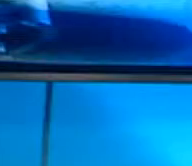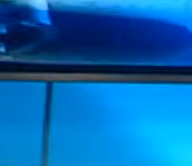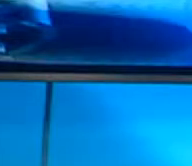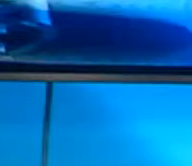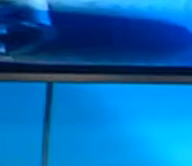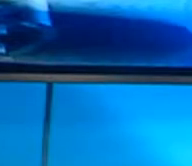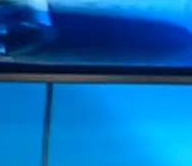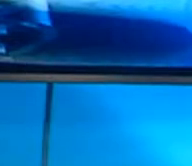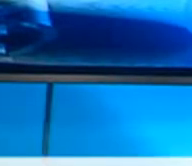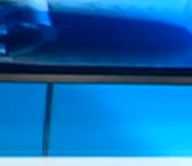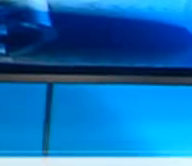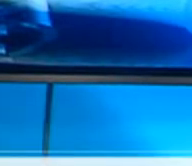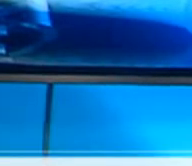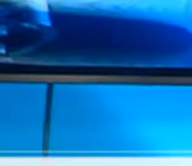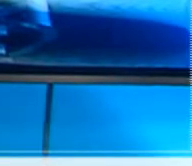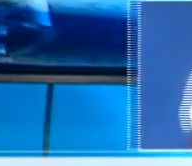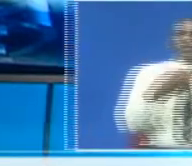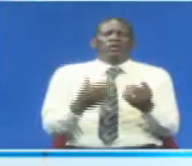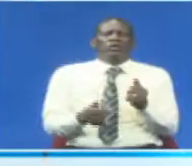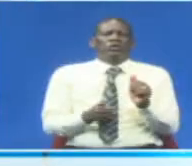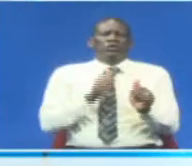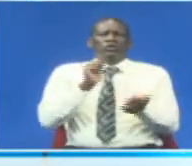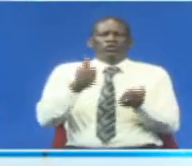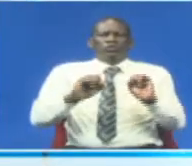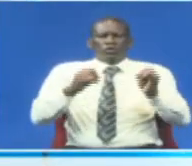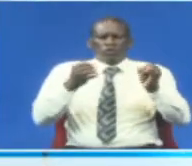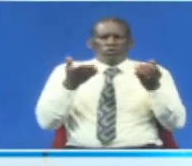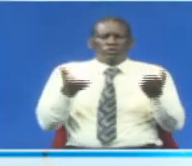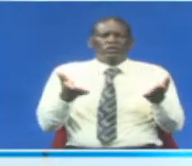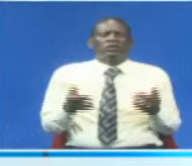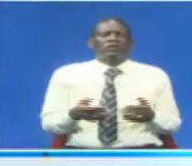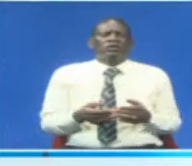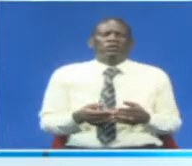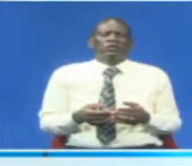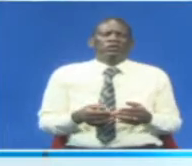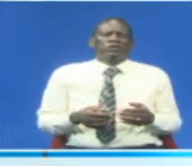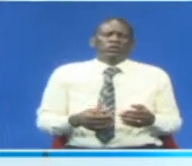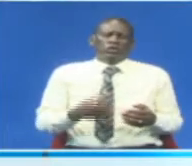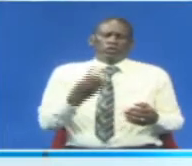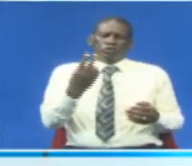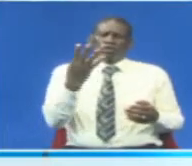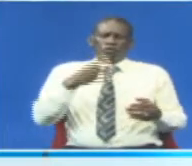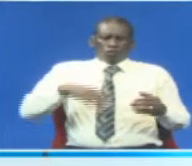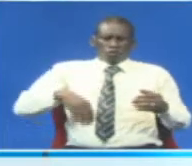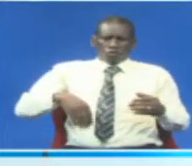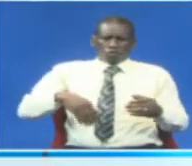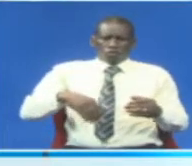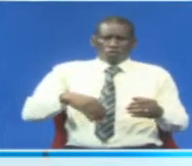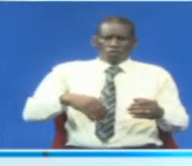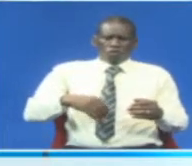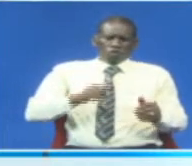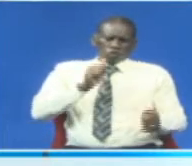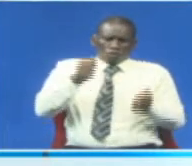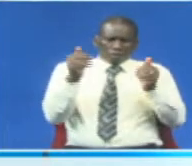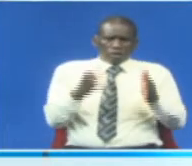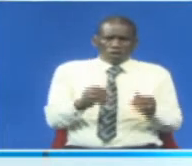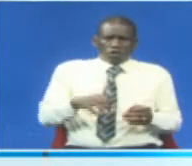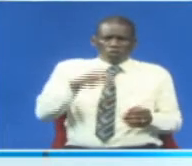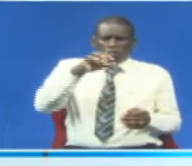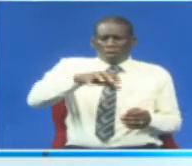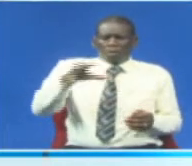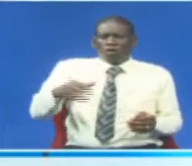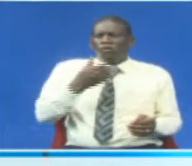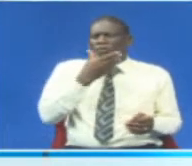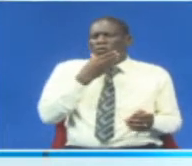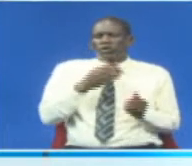Karibu tena mtazamaji, sasa vadaluga tuingie viwanjani. Wachezaji 24 wa mpira wa vikapu wa kiume na wa kike